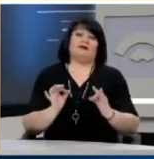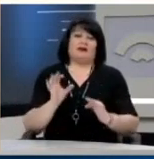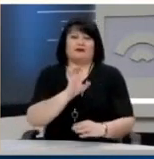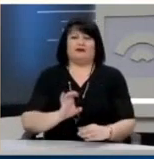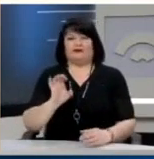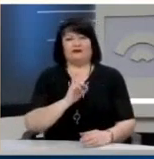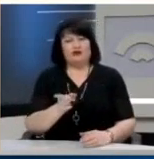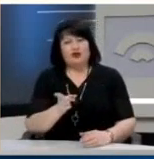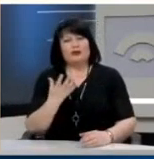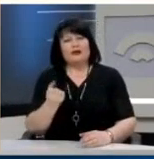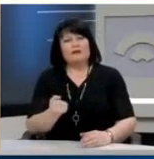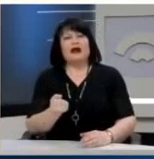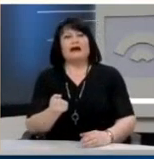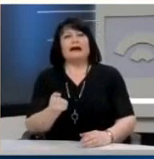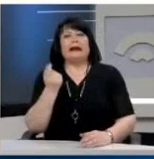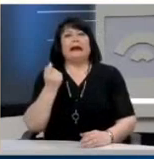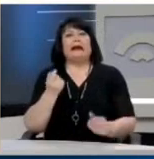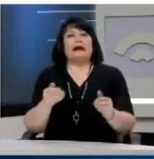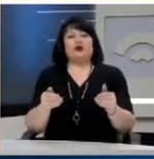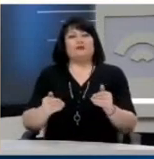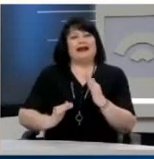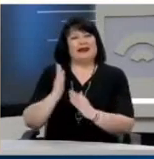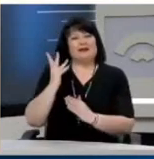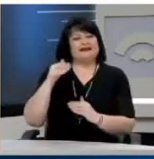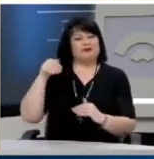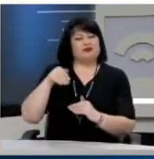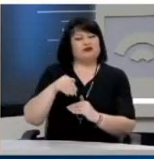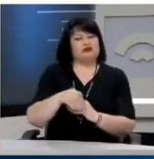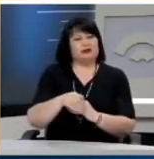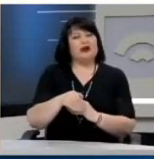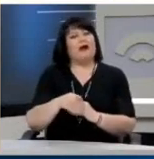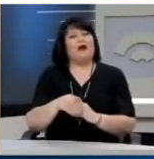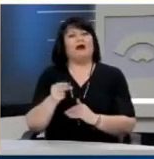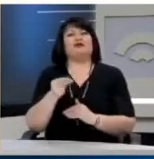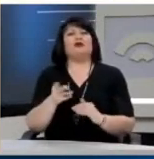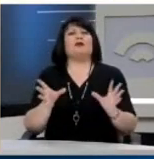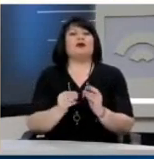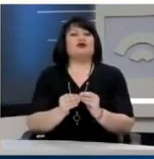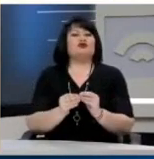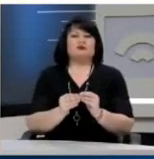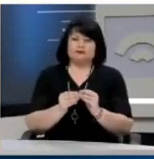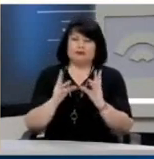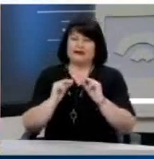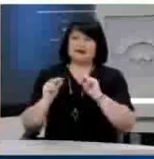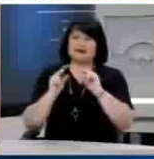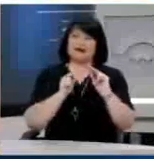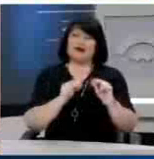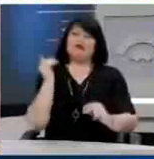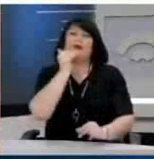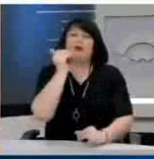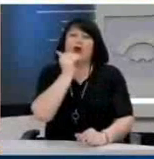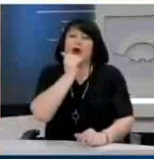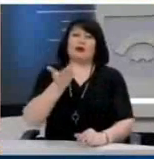Ευρώπη υπάρχει μια υποχώρηση της αναπτυξιακής πορείας, αφορά, αν θέλετε, την